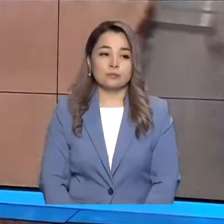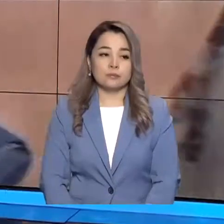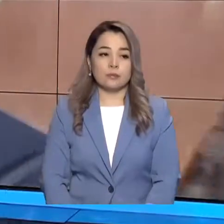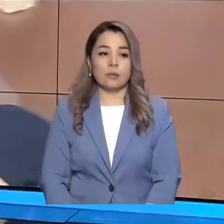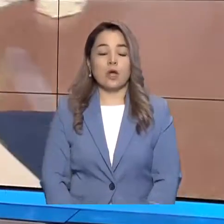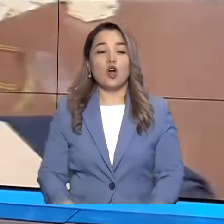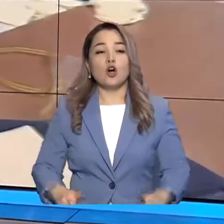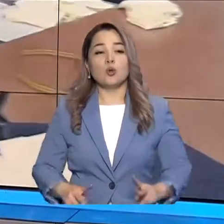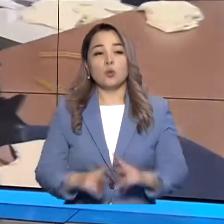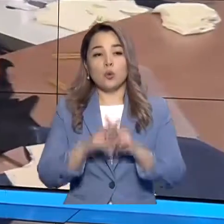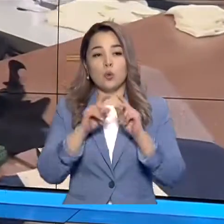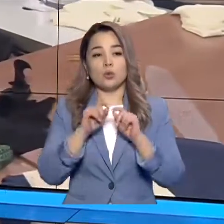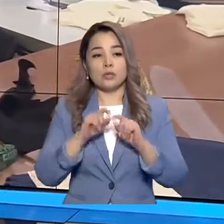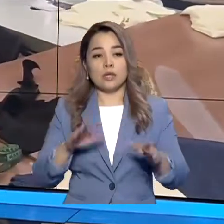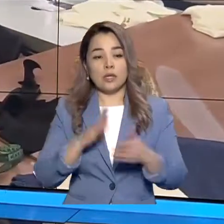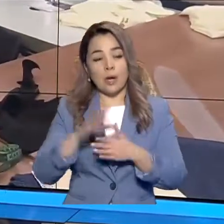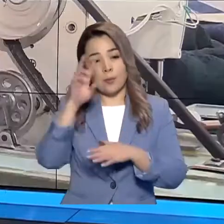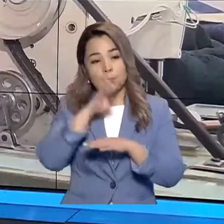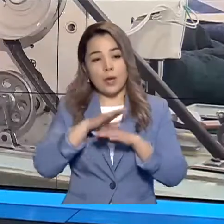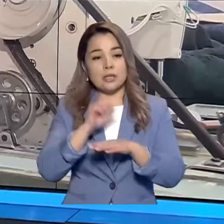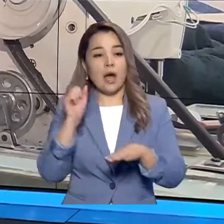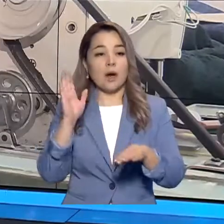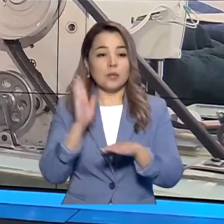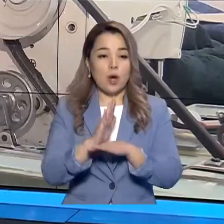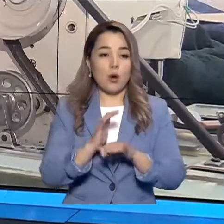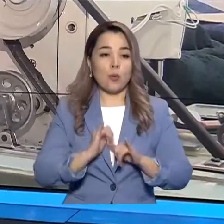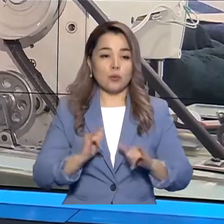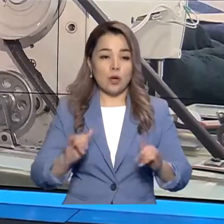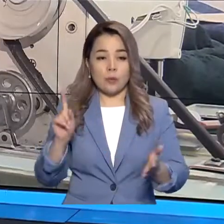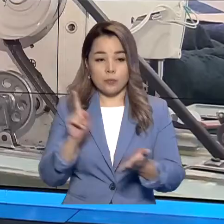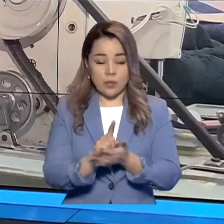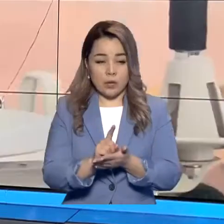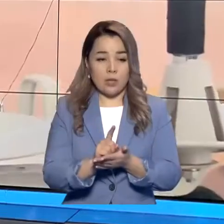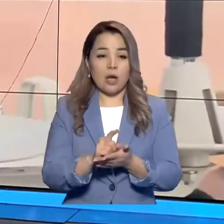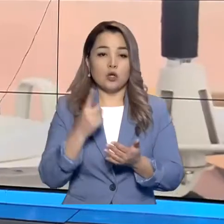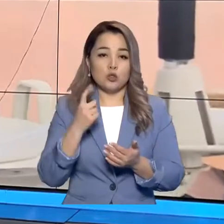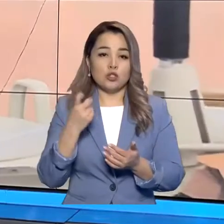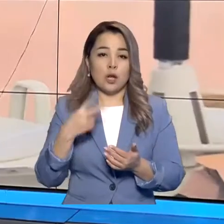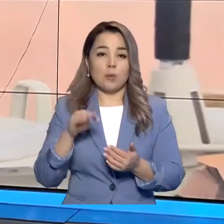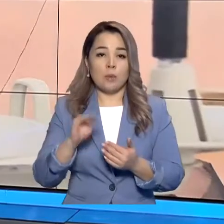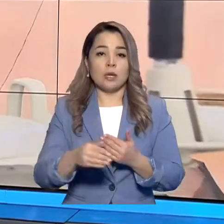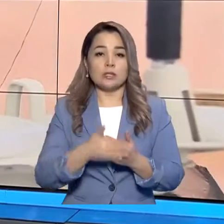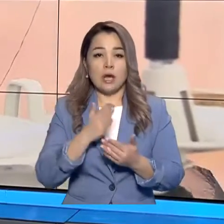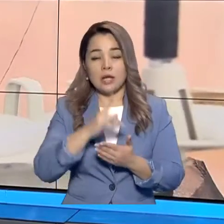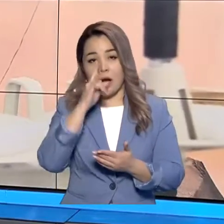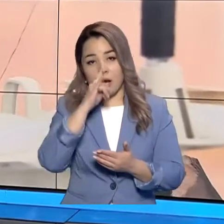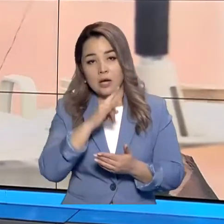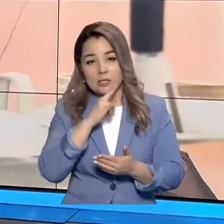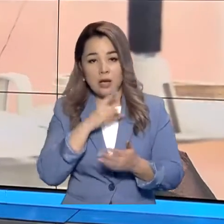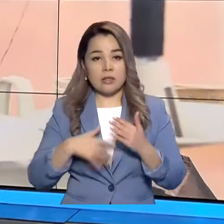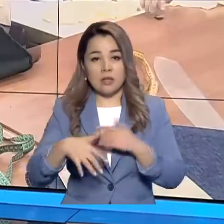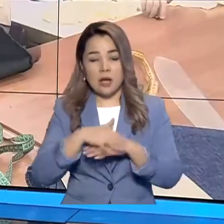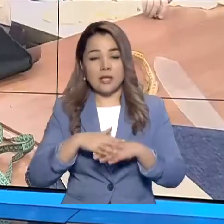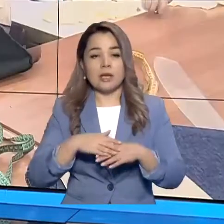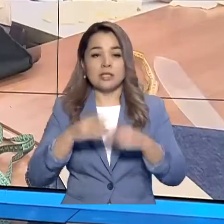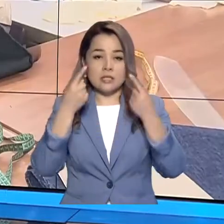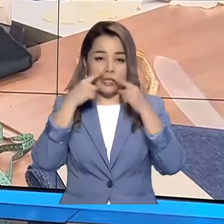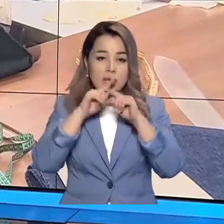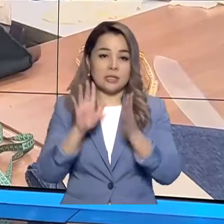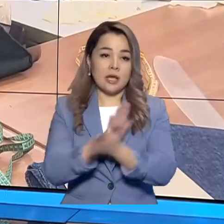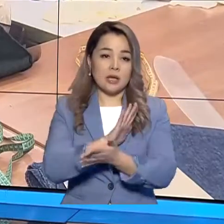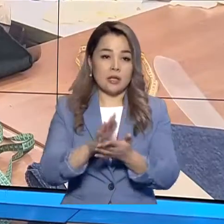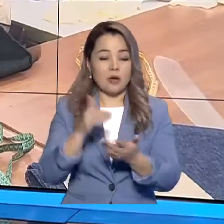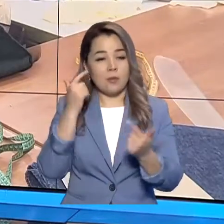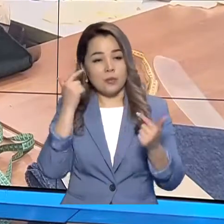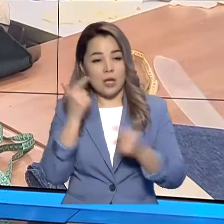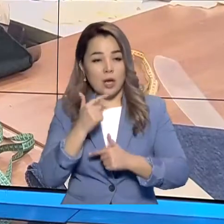Шалғастырамыз, колледждерге бөлінетін мемлекеттік тапсырыс көлемі артады. Осылайша биыл 120 мыңнан астам қазақстандық тегін техникалық және кәсіптік